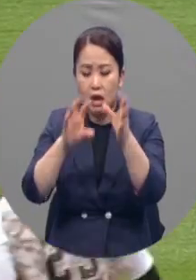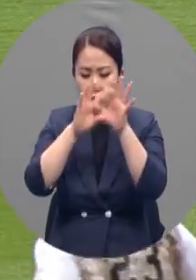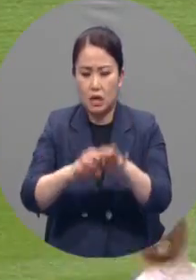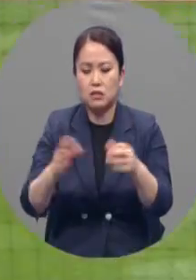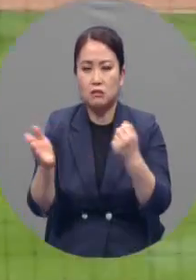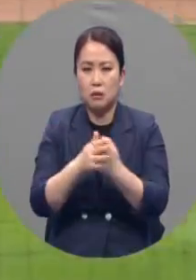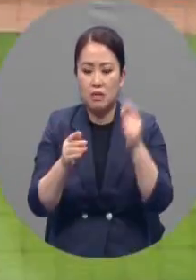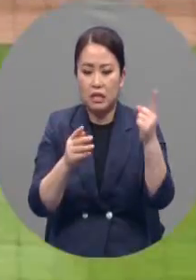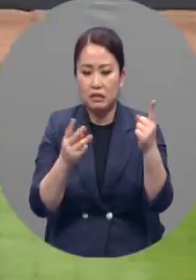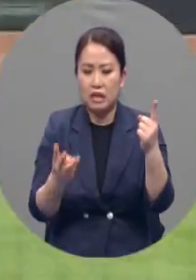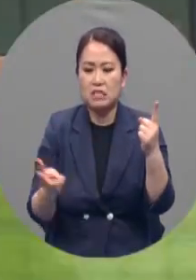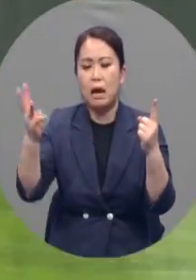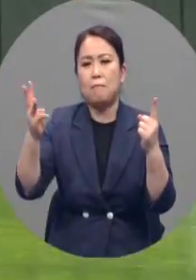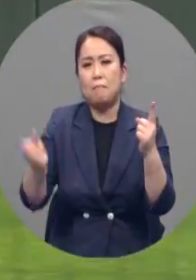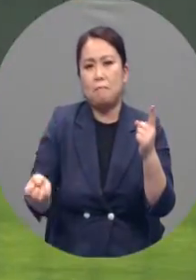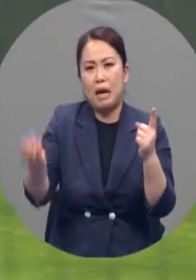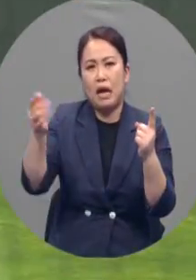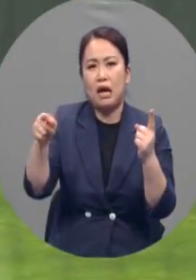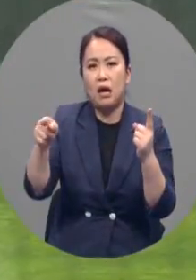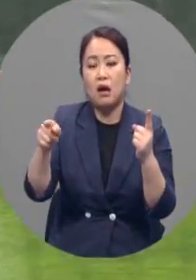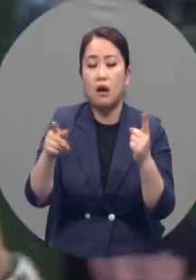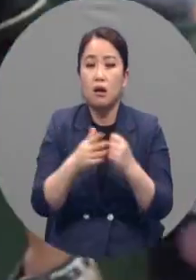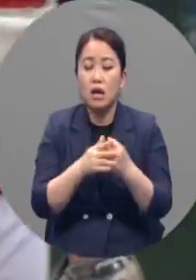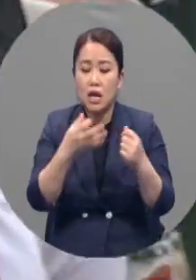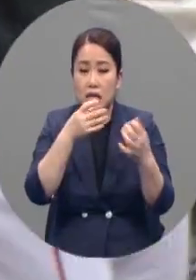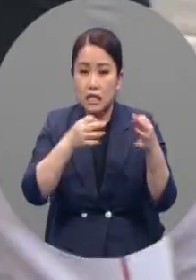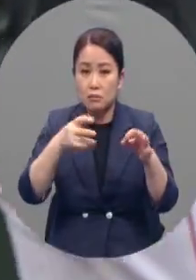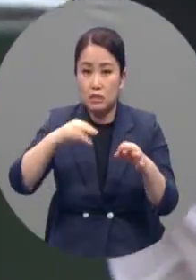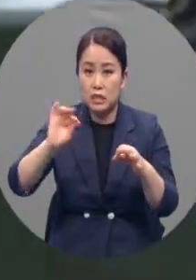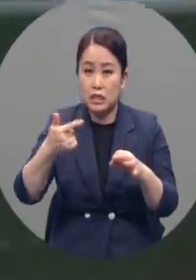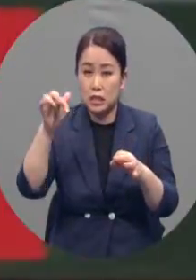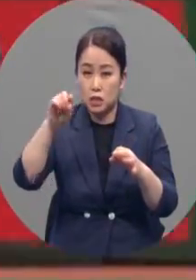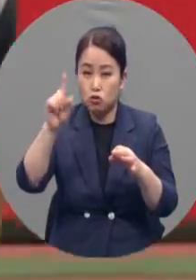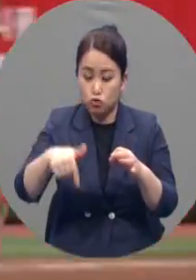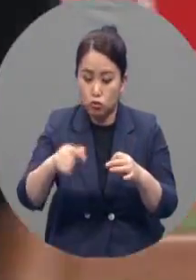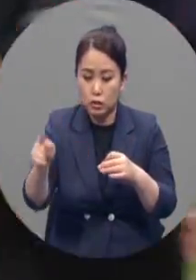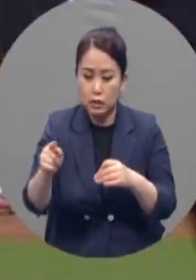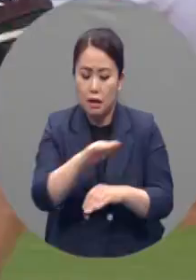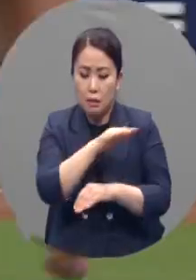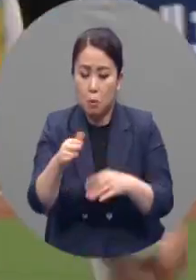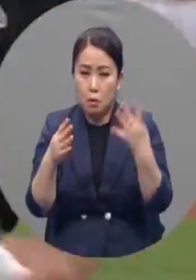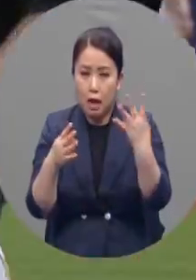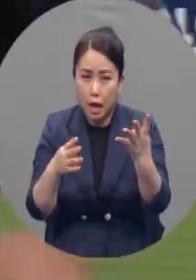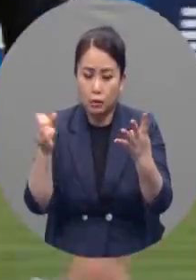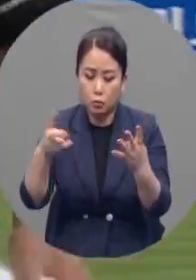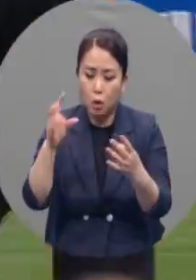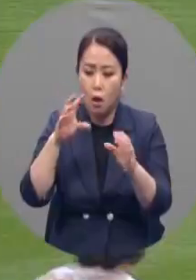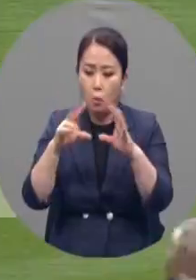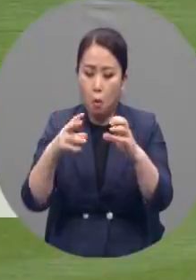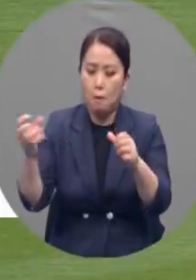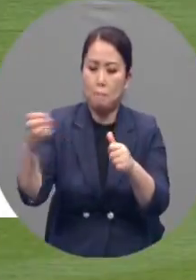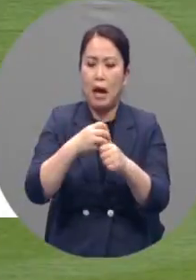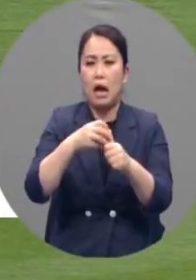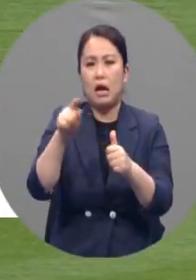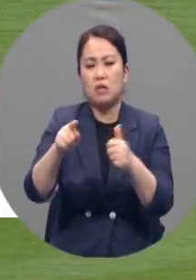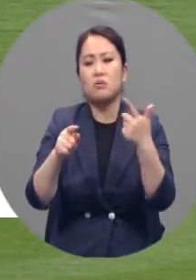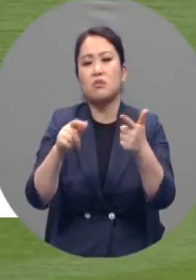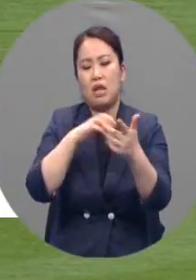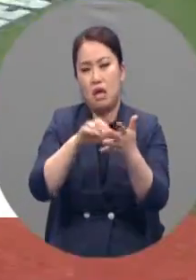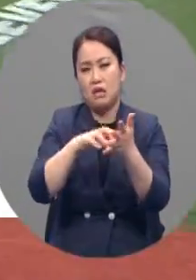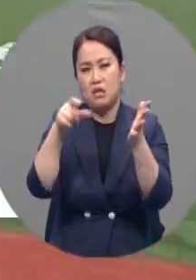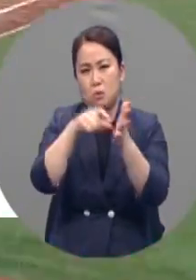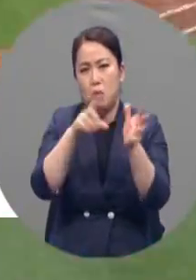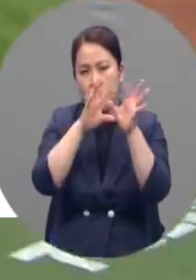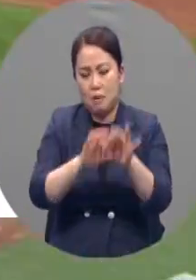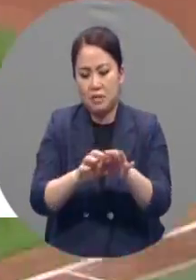1대3으로 역전. 이날 김진욱은 사사구만 6개를 기록하며 좀처럼 0점을 잡지 못했습니다. 이날 주말